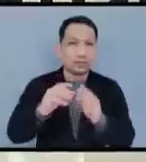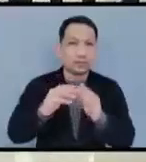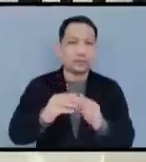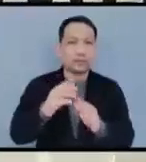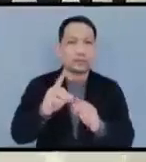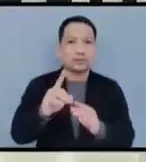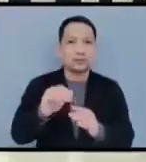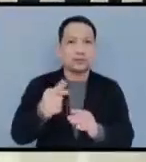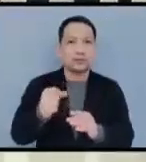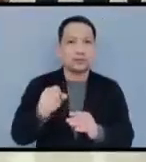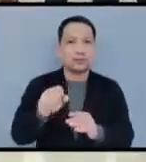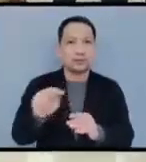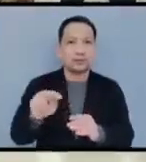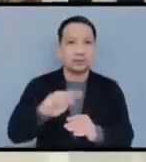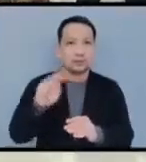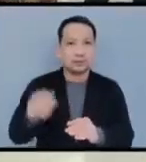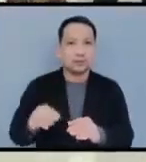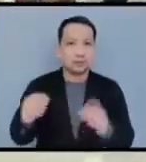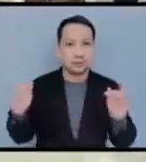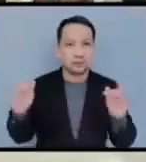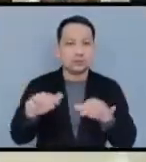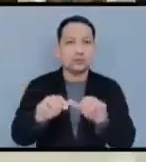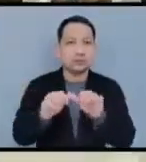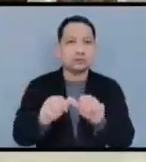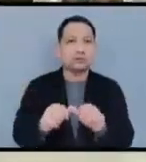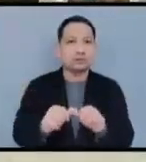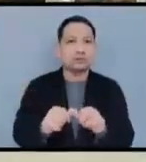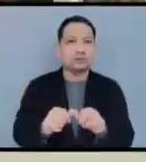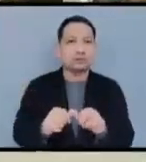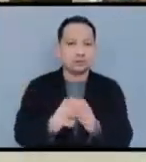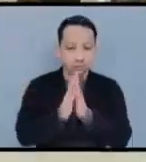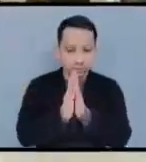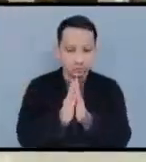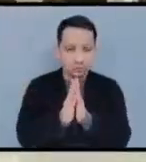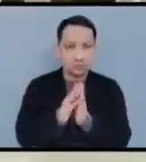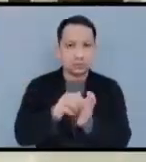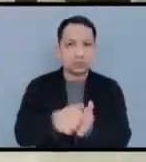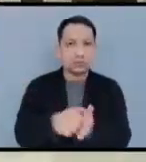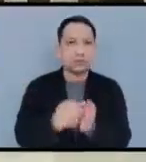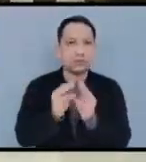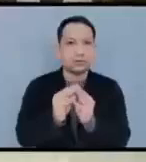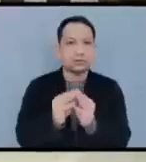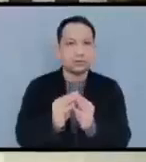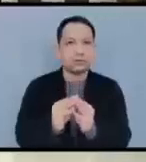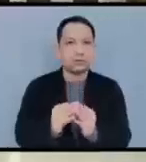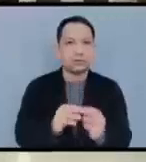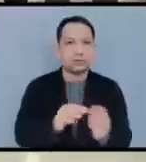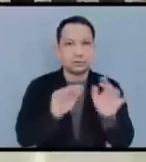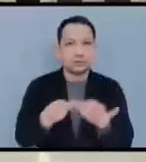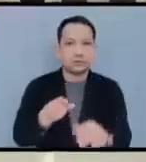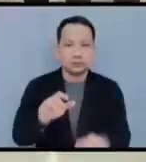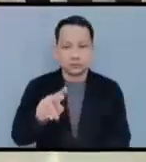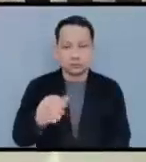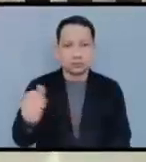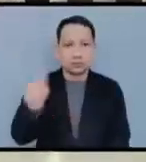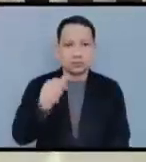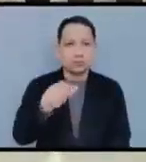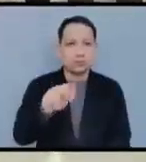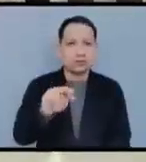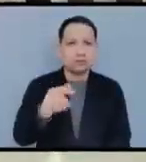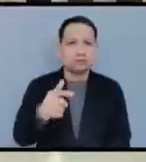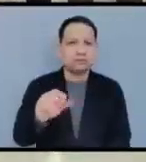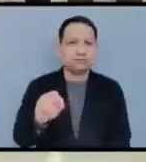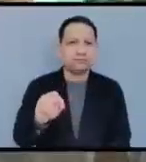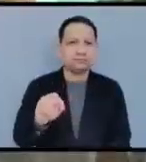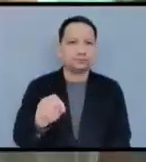Manila. Napuno ang nasabing mosque ng mga nagdadasal na mga Muslim. Ayon kay Sultan Suhili Abangon, ang